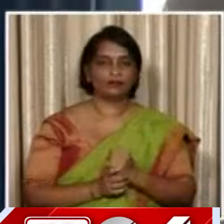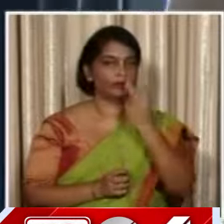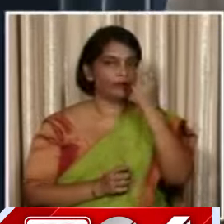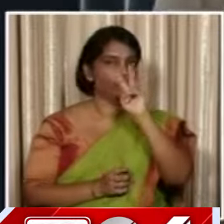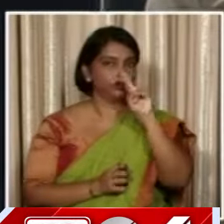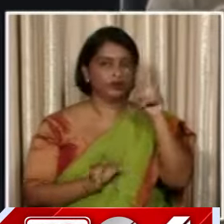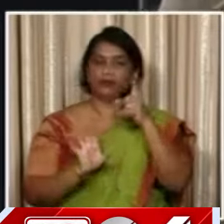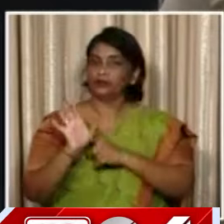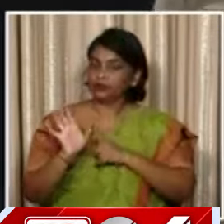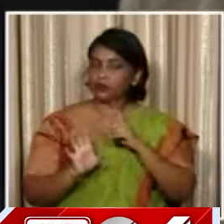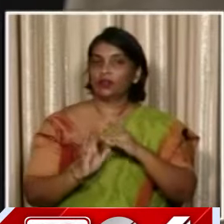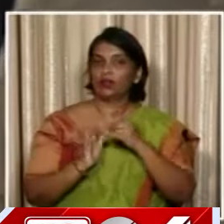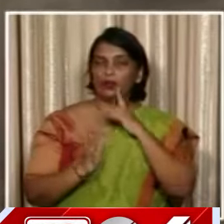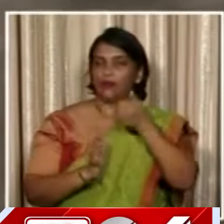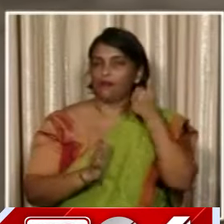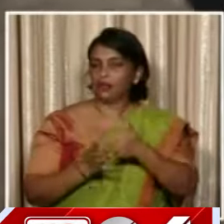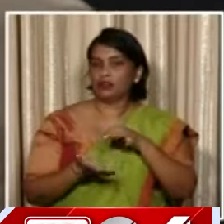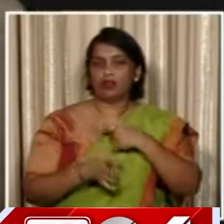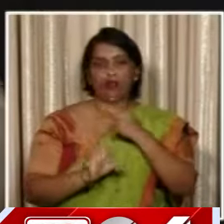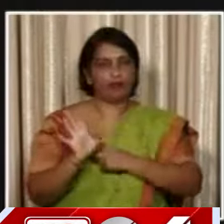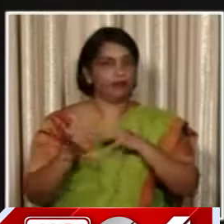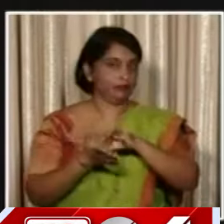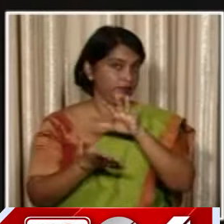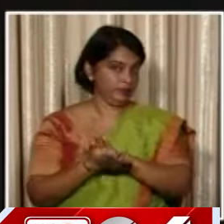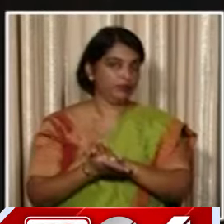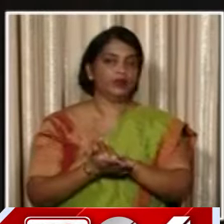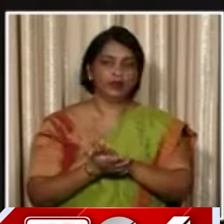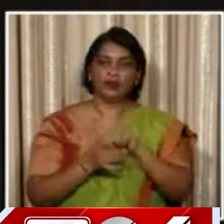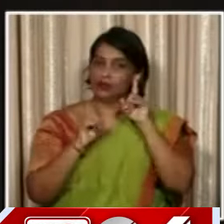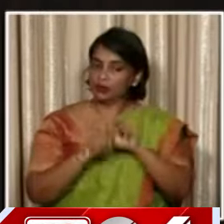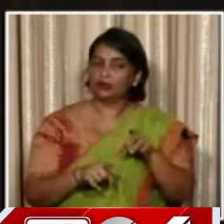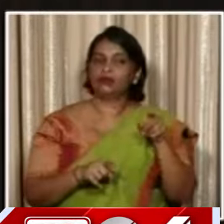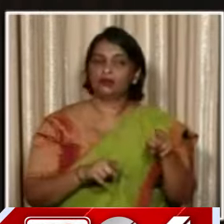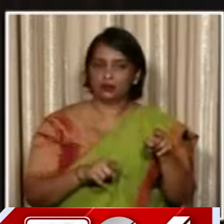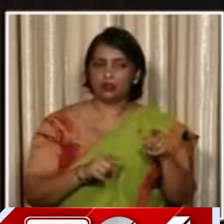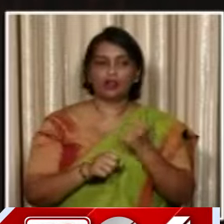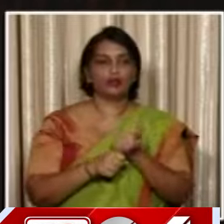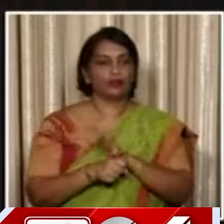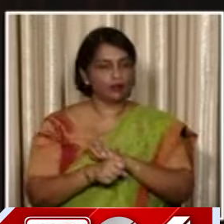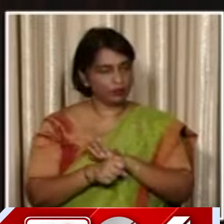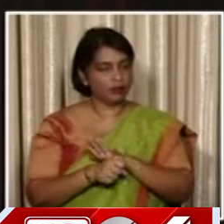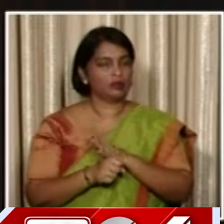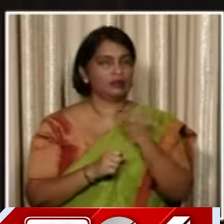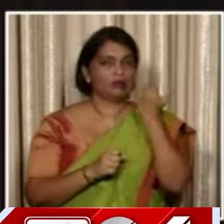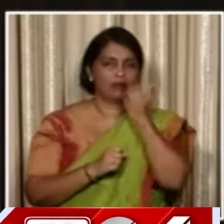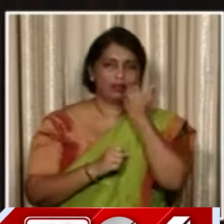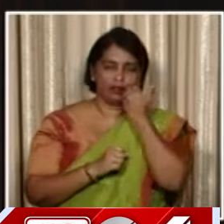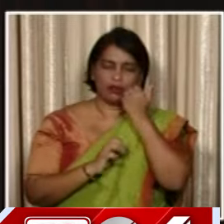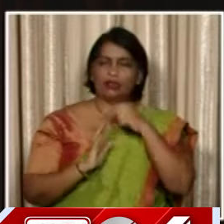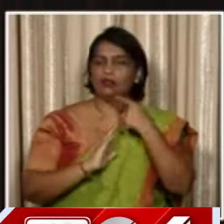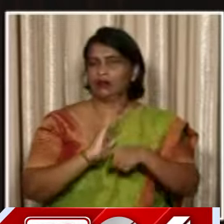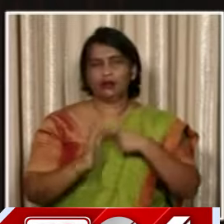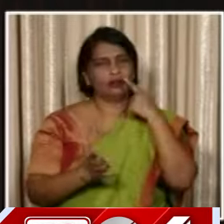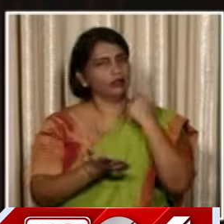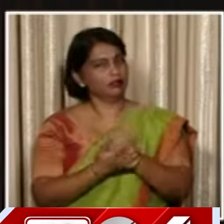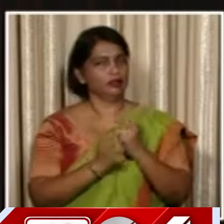2022 අවුරුද්ද ඉතාමත්ම තීරණාත්මක අවුරුද්දක් වුණා අපි සිල් දිනාටම. ඒවගේම කෝවිඩ් වසංගතයෙන් රට හිම්බත්